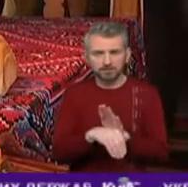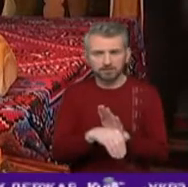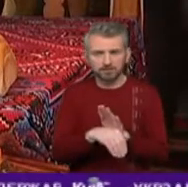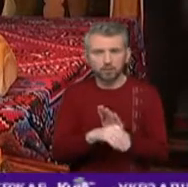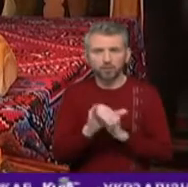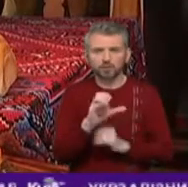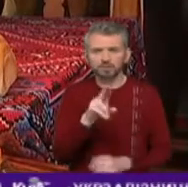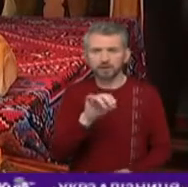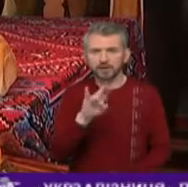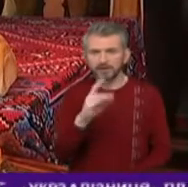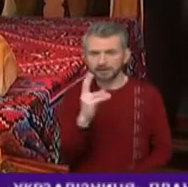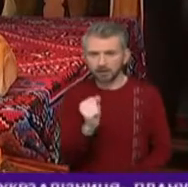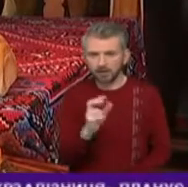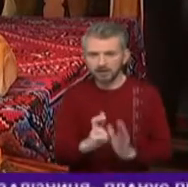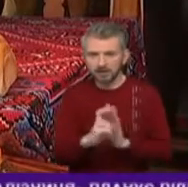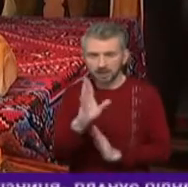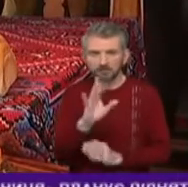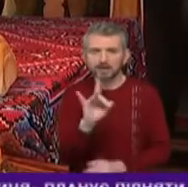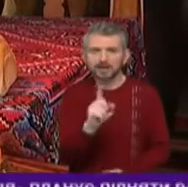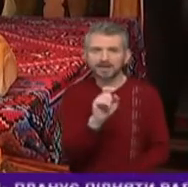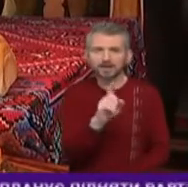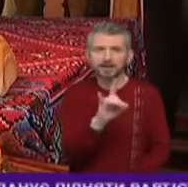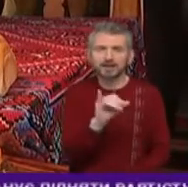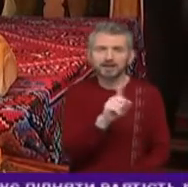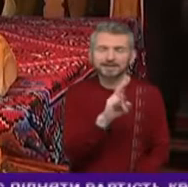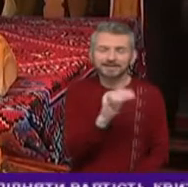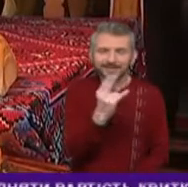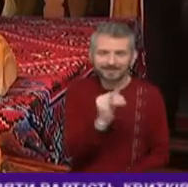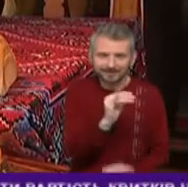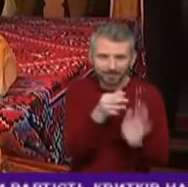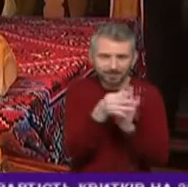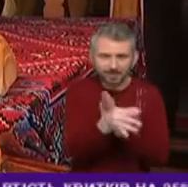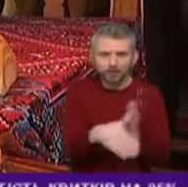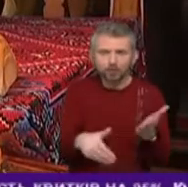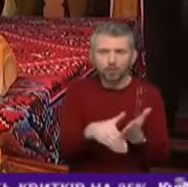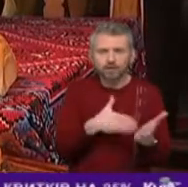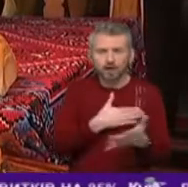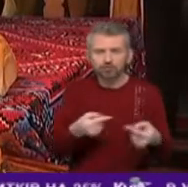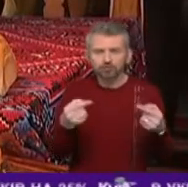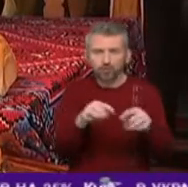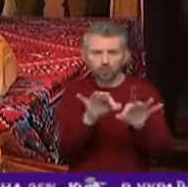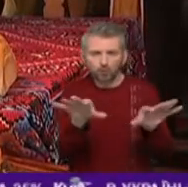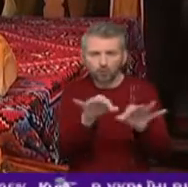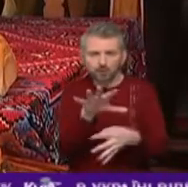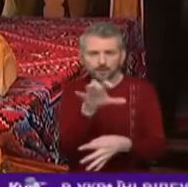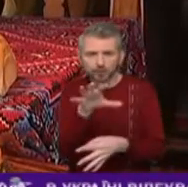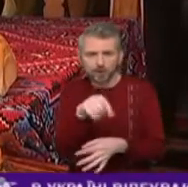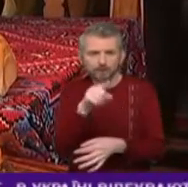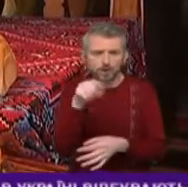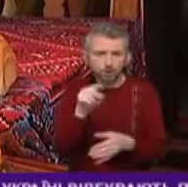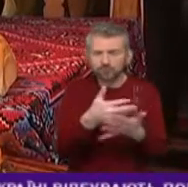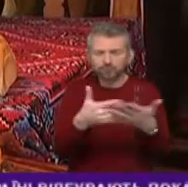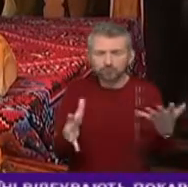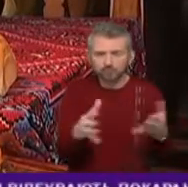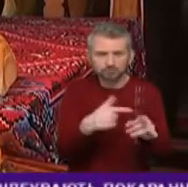Успенській церкві, в Ризниці, за допомогою наших точних описів, фотографій, номерів і так далі,